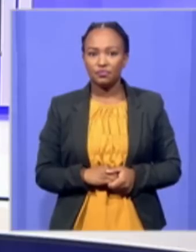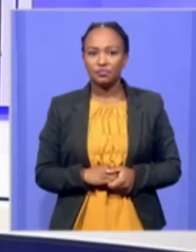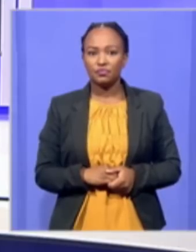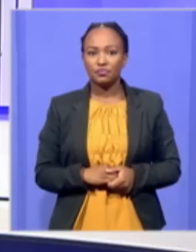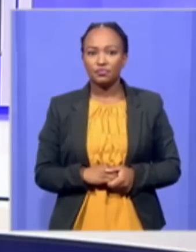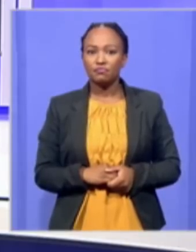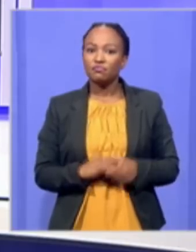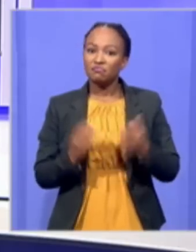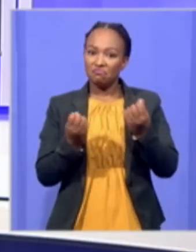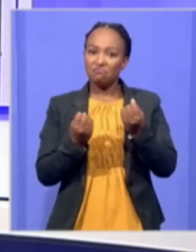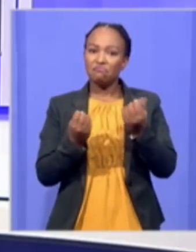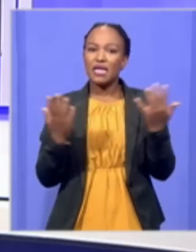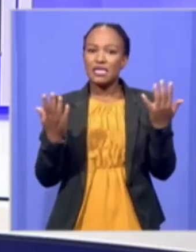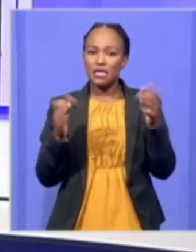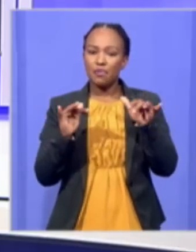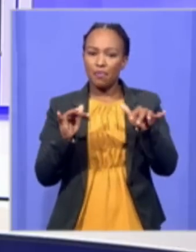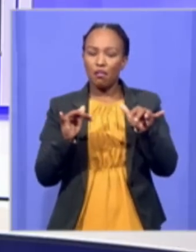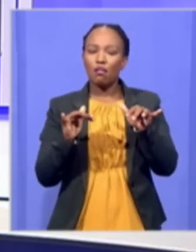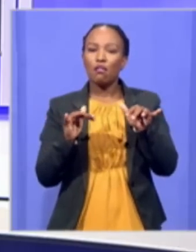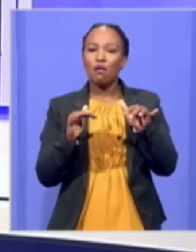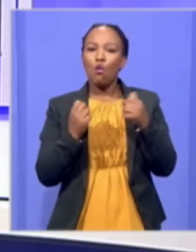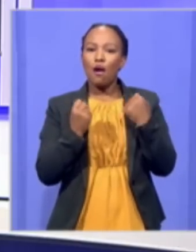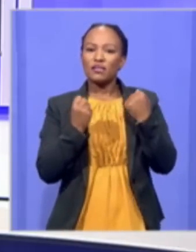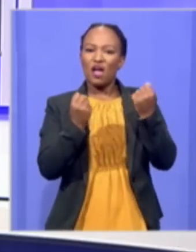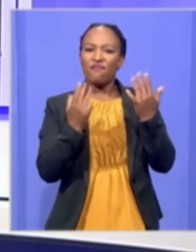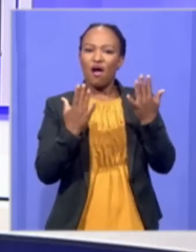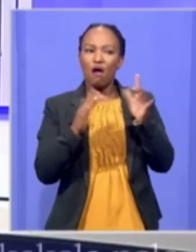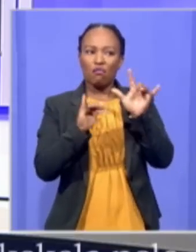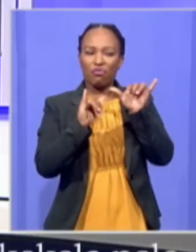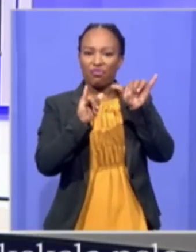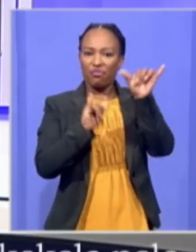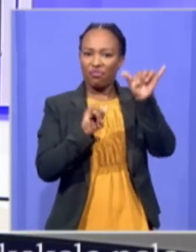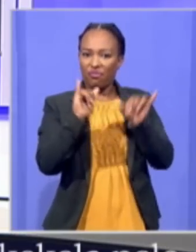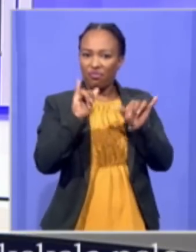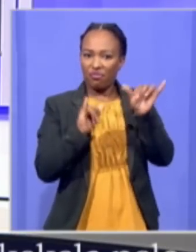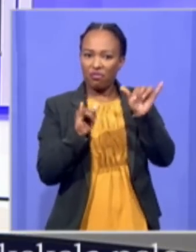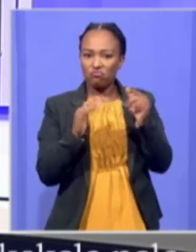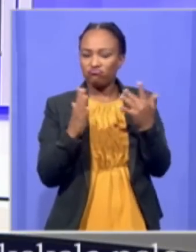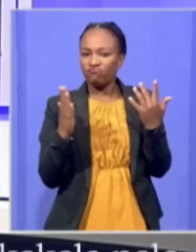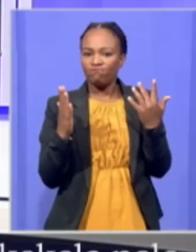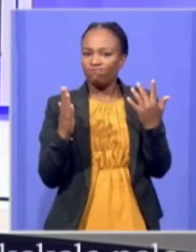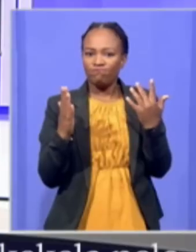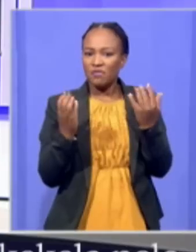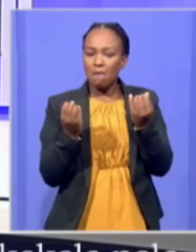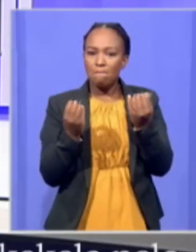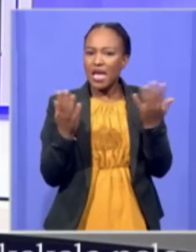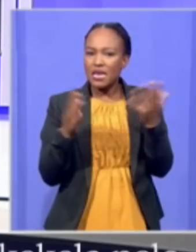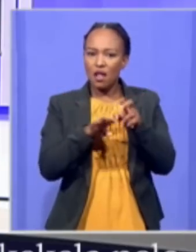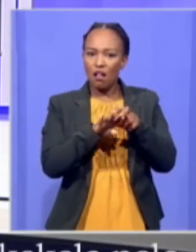Banamedi ba mmalwa ba difofane ba itemogetše mathata a go diega boemafofaneng bja boditšhabatšhaba bja OR